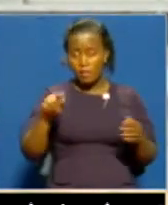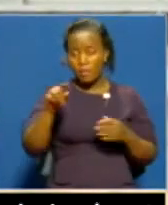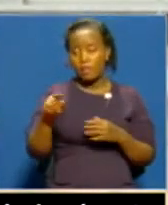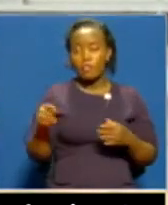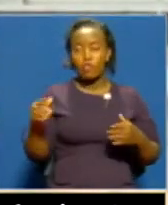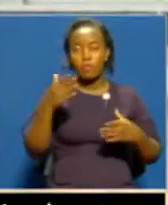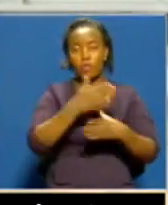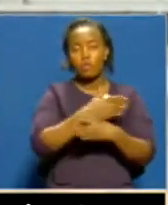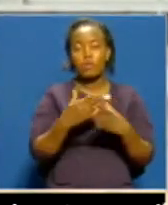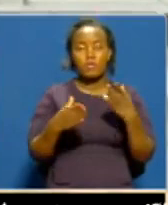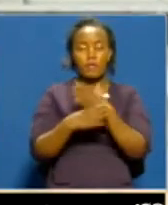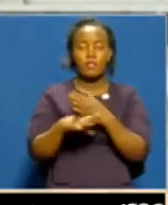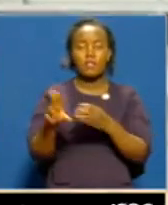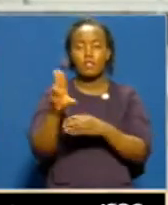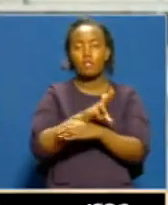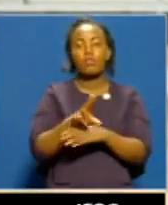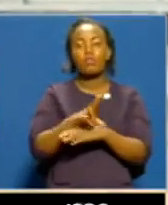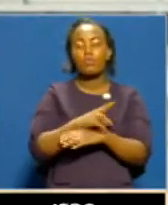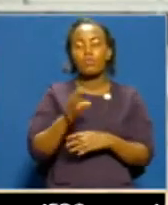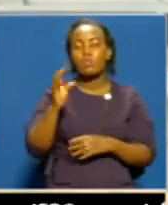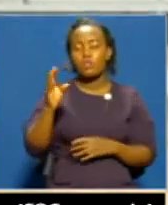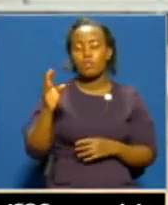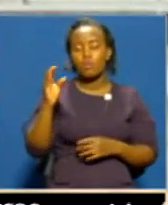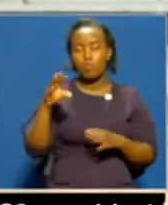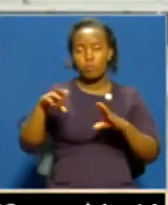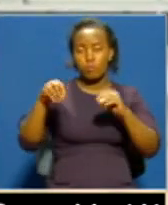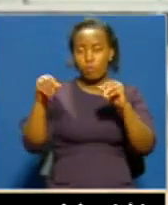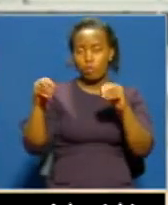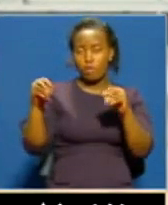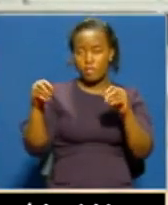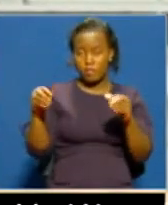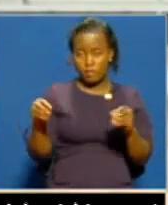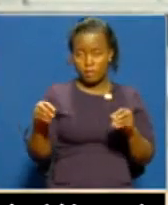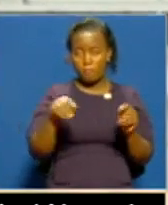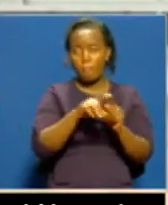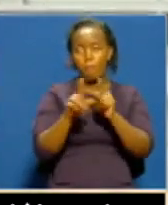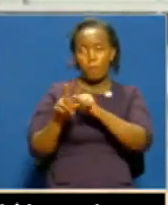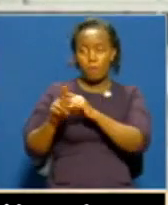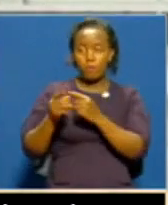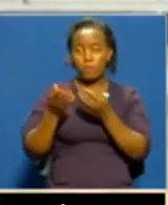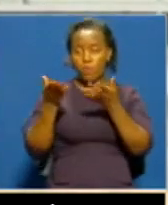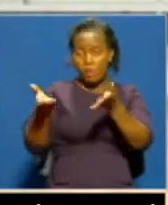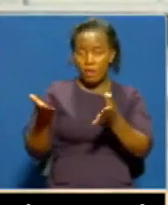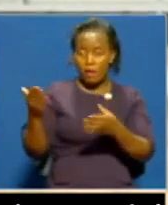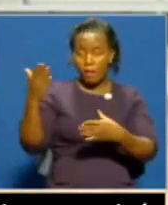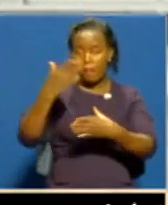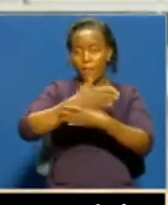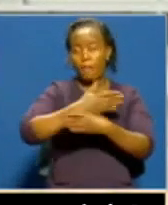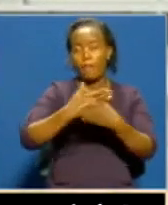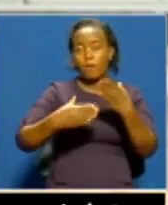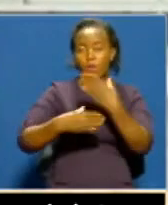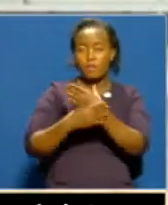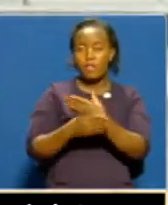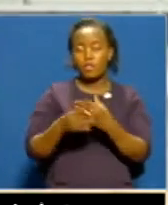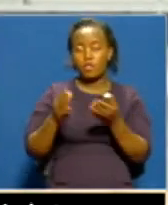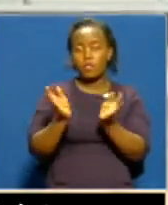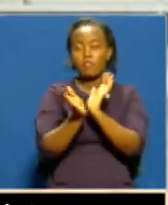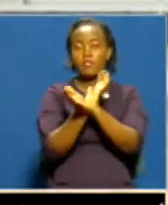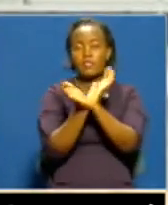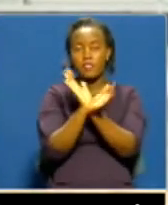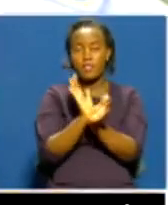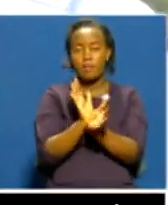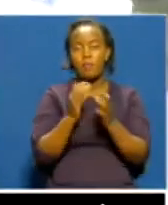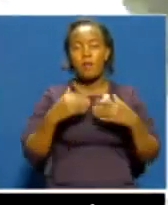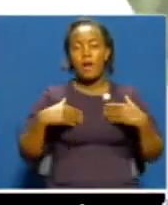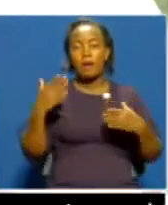using concrete, and as you can see, the stadium has been constructed